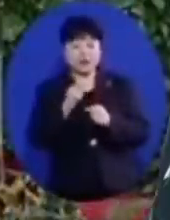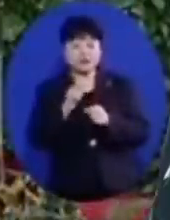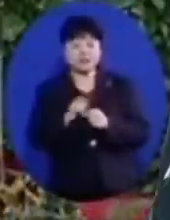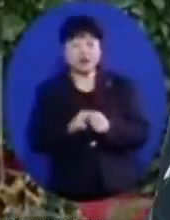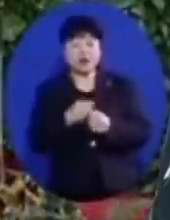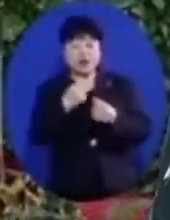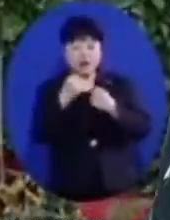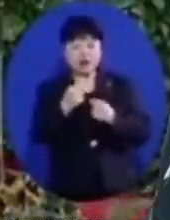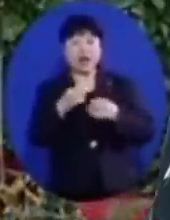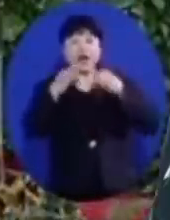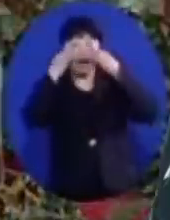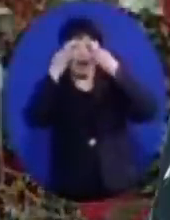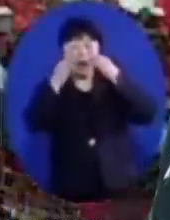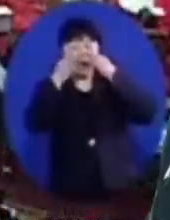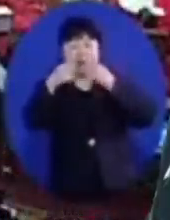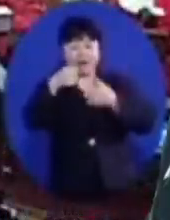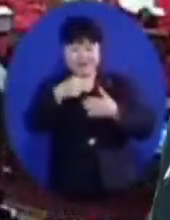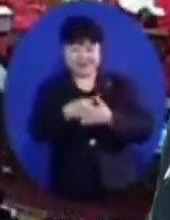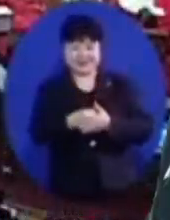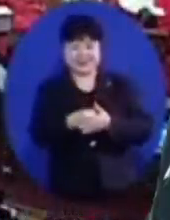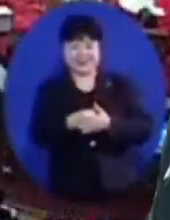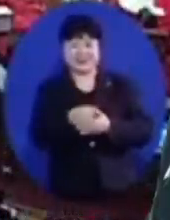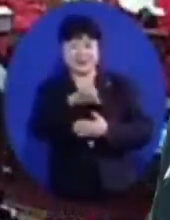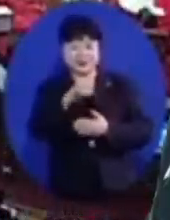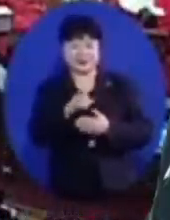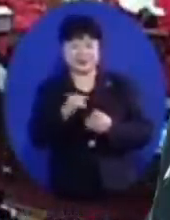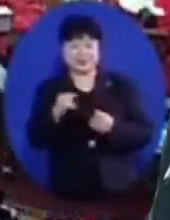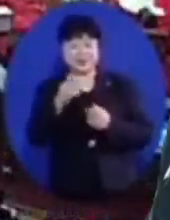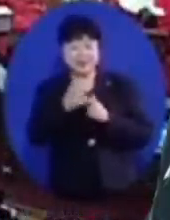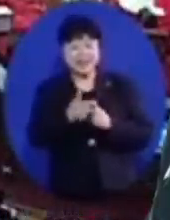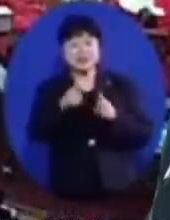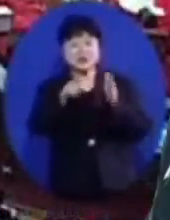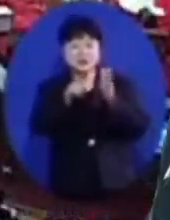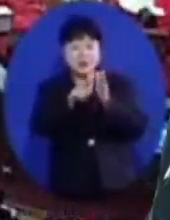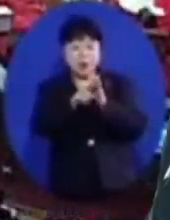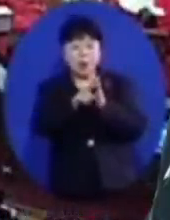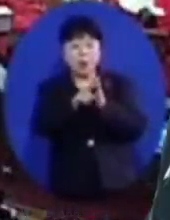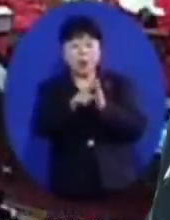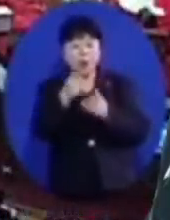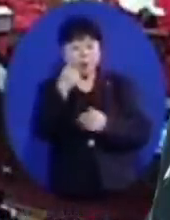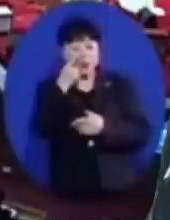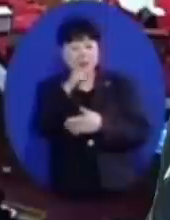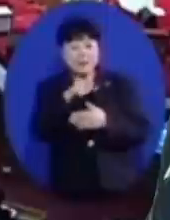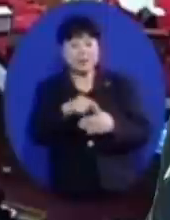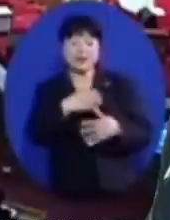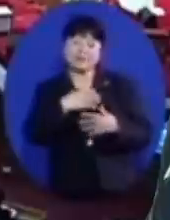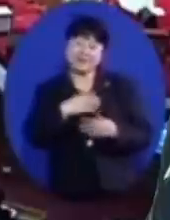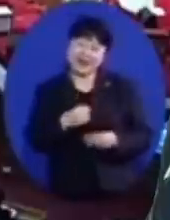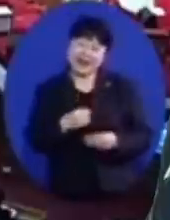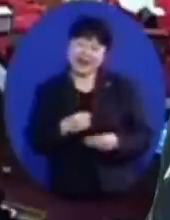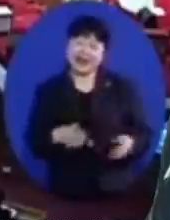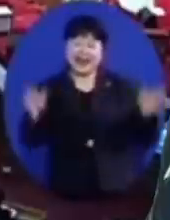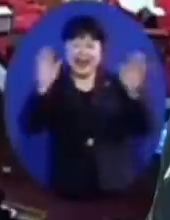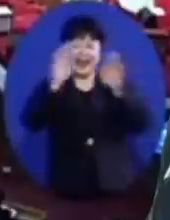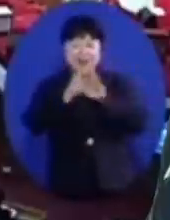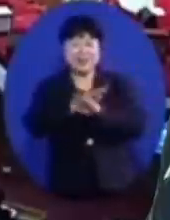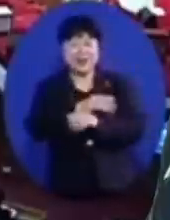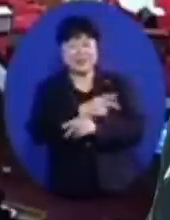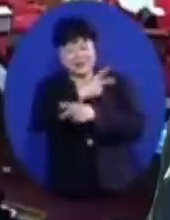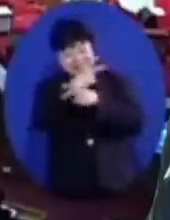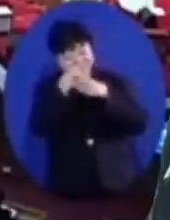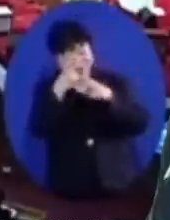건강에도 힘쓸 것을 다짐했습니다 그리고 이웃들에게 내가 예수님 믿어보니 마음이 편안하고 밤에 잠도 잘